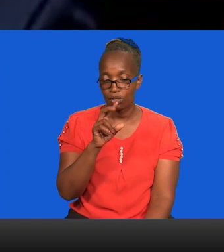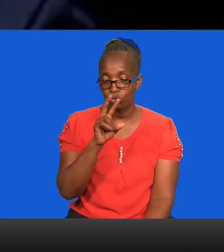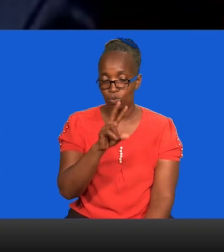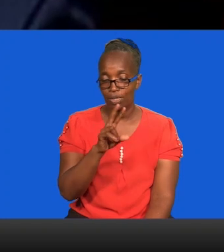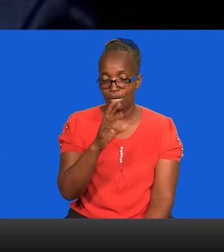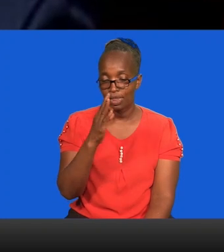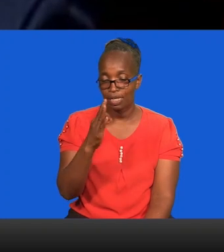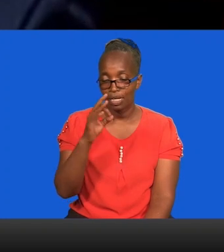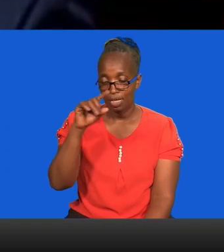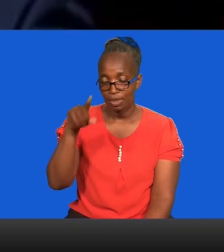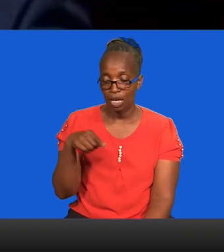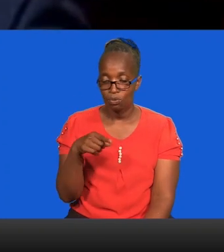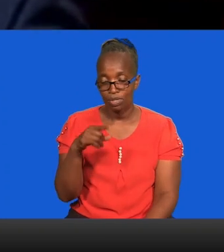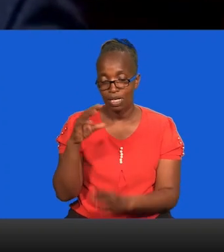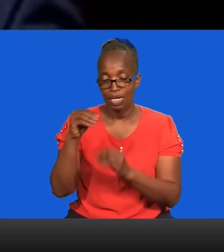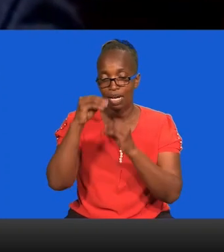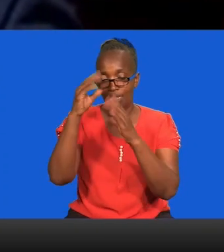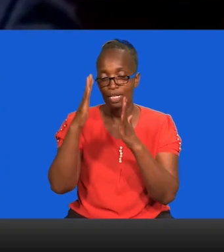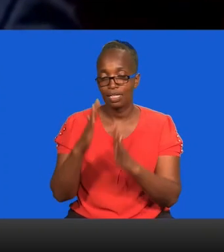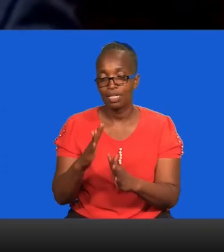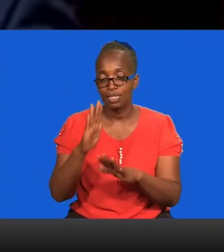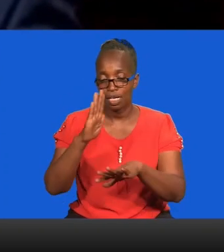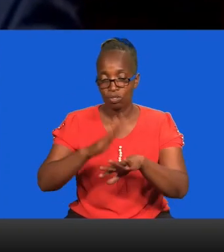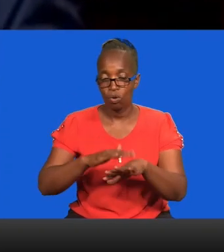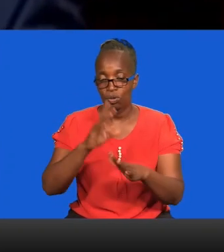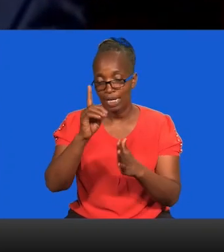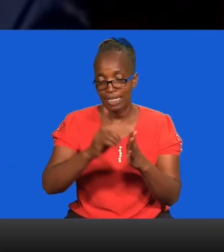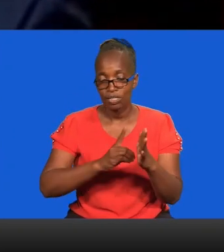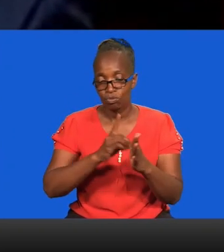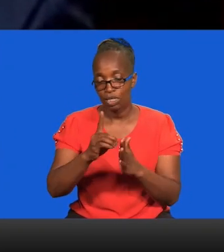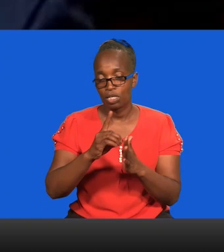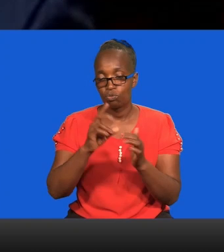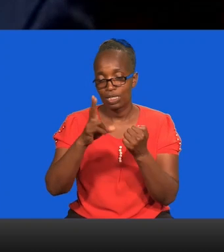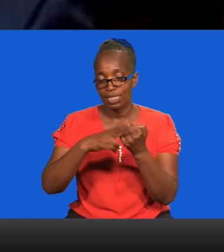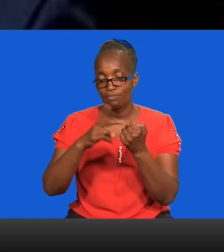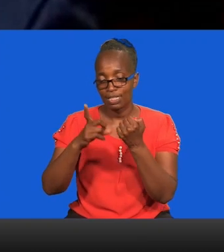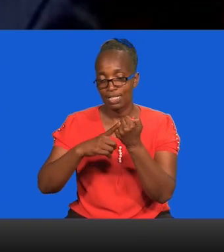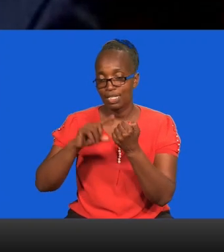149,350 teachers. The teachers on duty will be